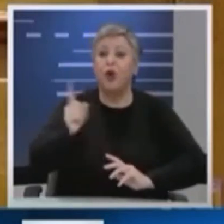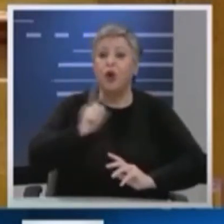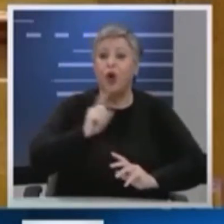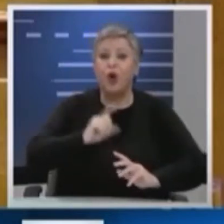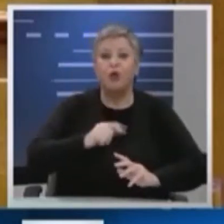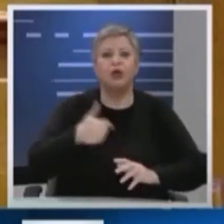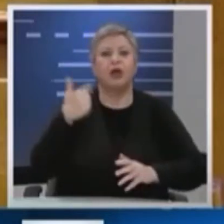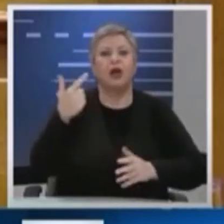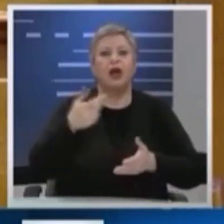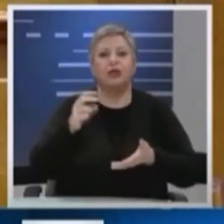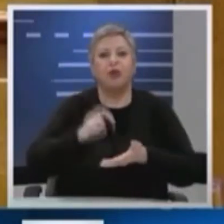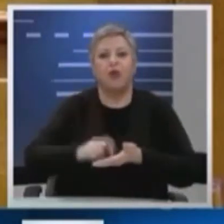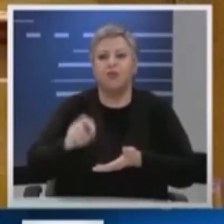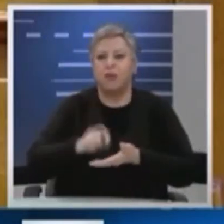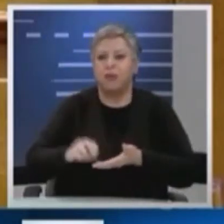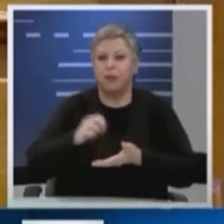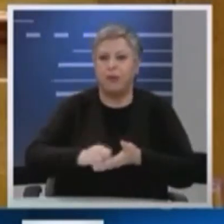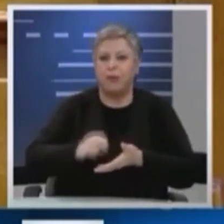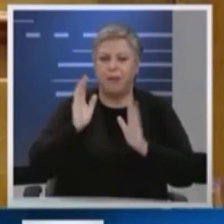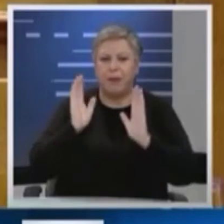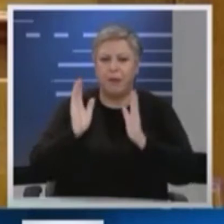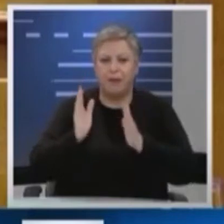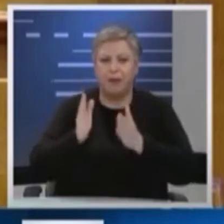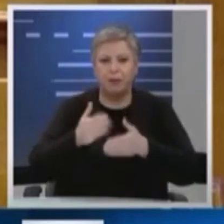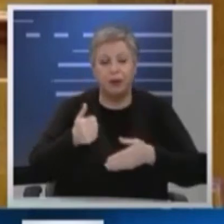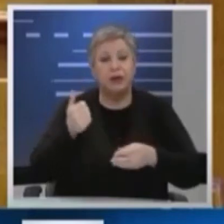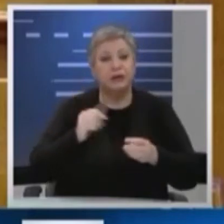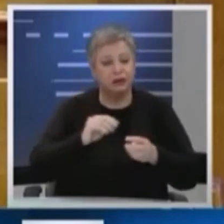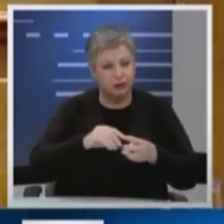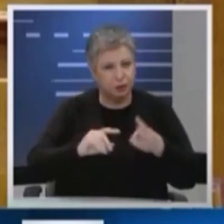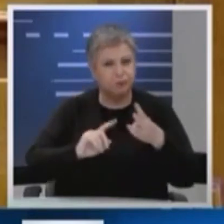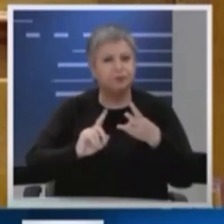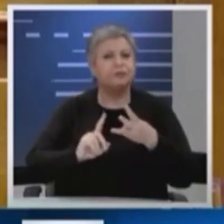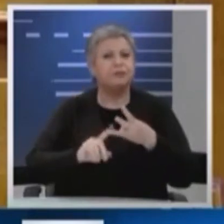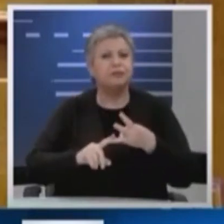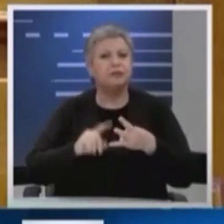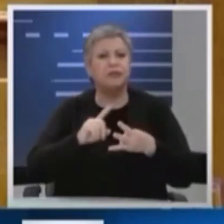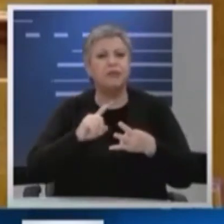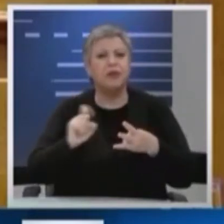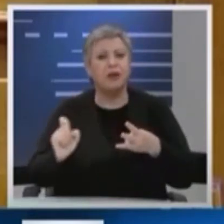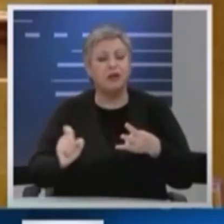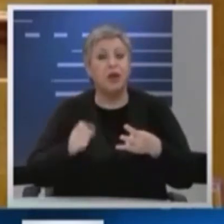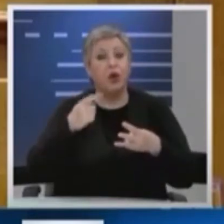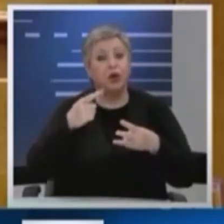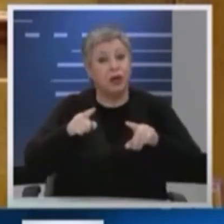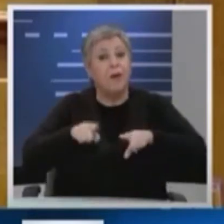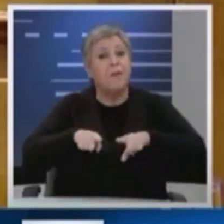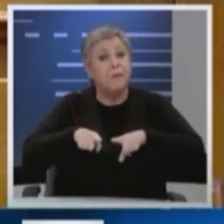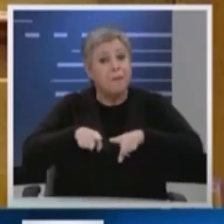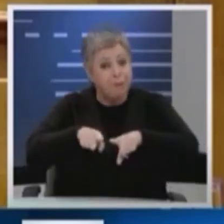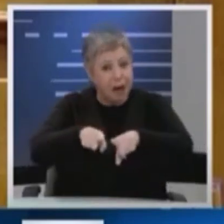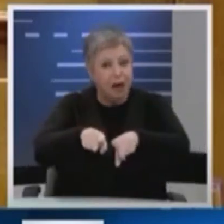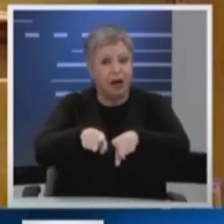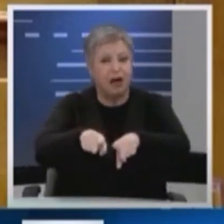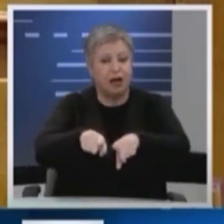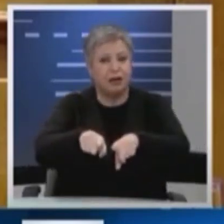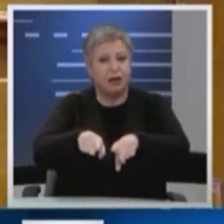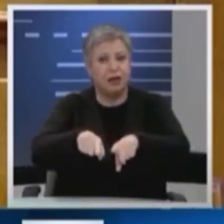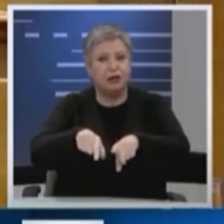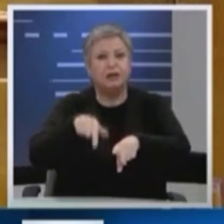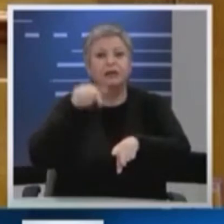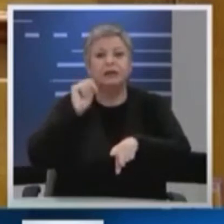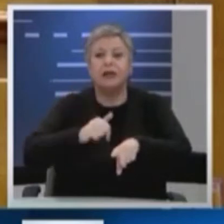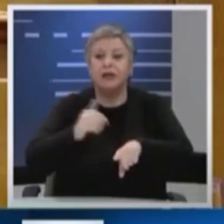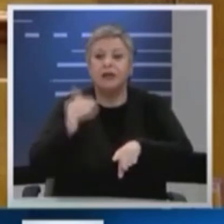αφέμαξης αναπτυξιακών πόρων και εισοδημάτων. Και η τρίτη, ότι δημιουργούνται ταυτόχρονα και με